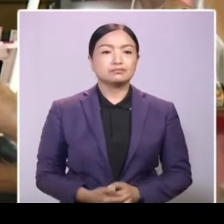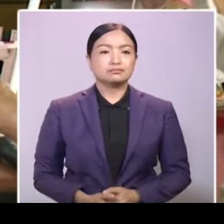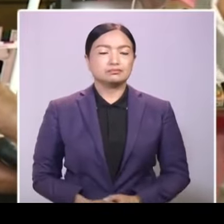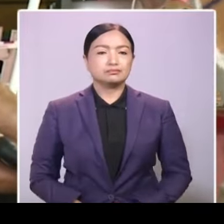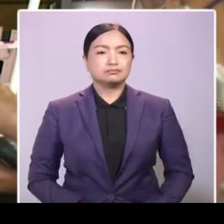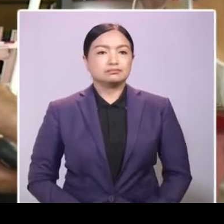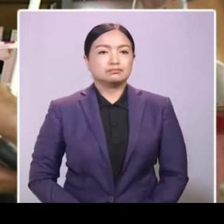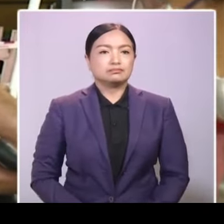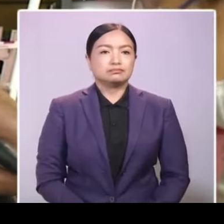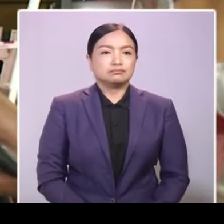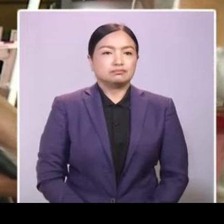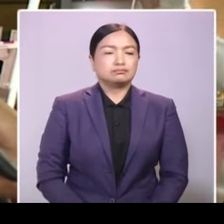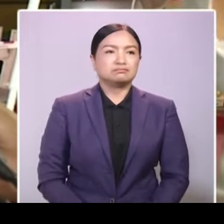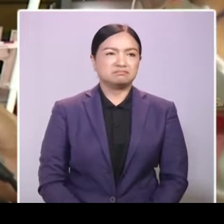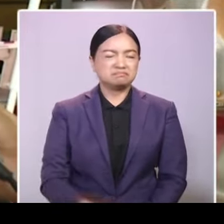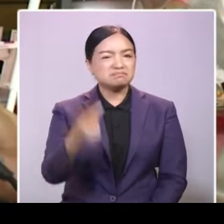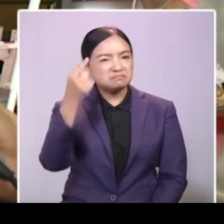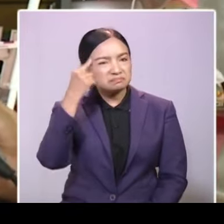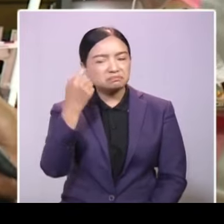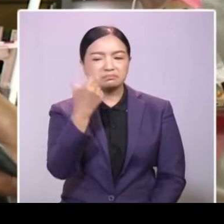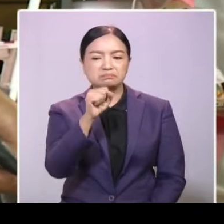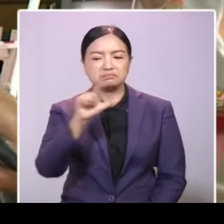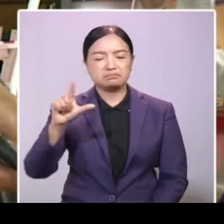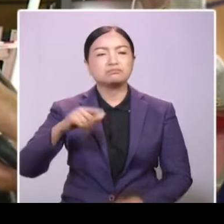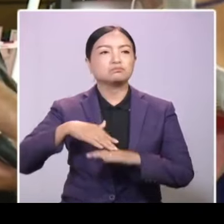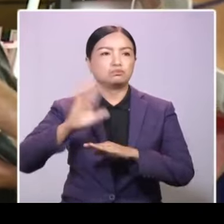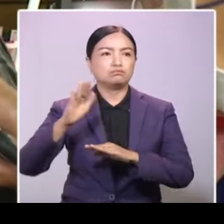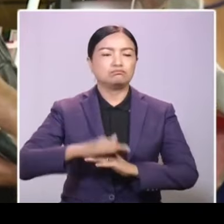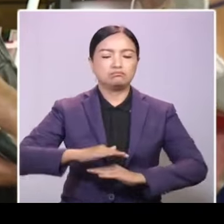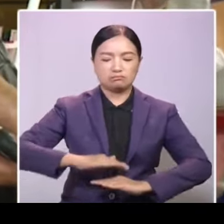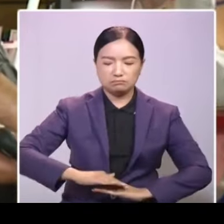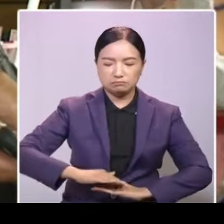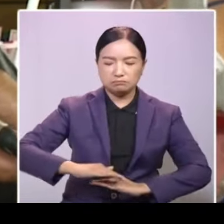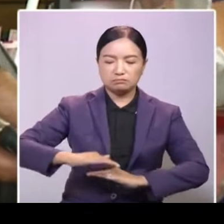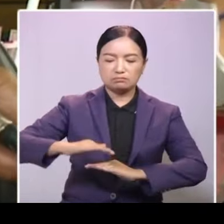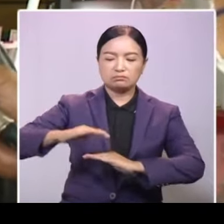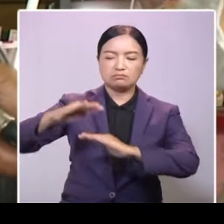มคือไม่ต่ำกว่า ไม่คิดว่าไม่ต่ำกว่า10ล้านเพราะว่าบันไดเลื่อนก็ เสียหาย ใช่ค่ะ